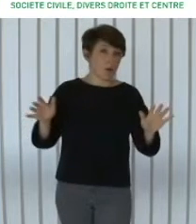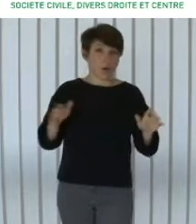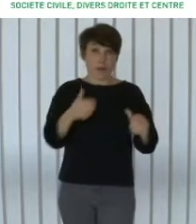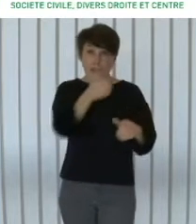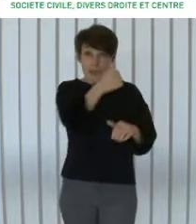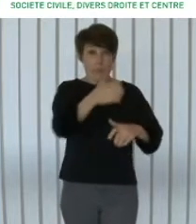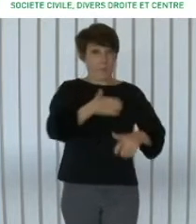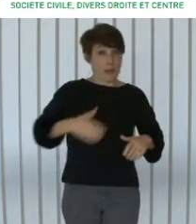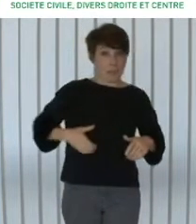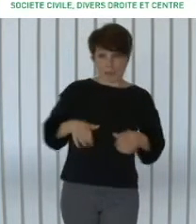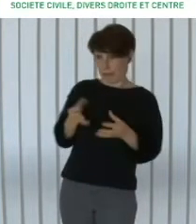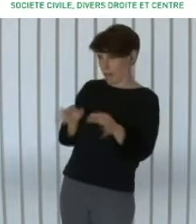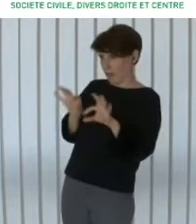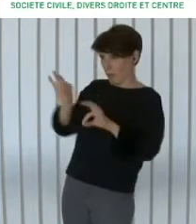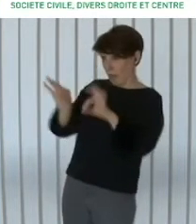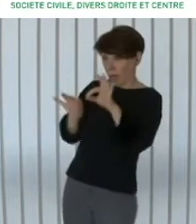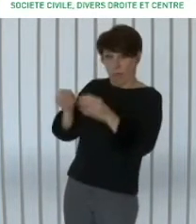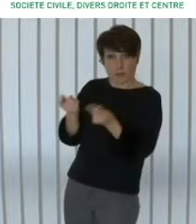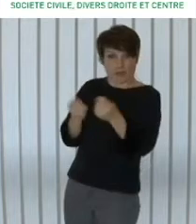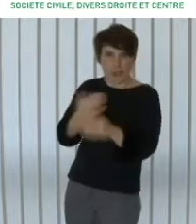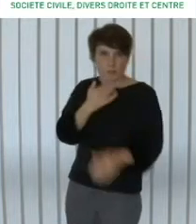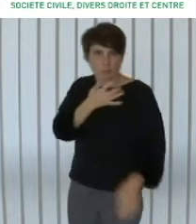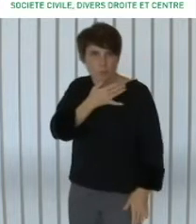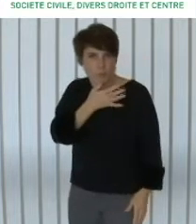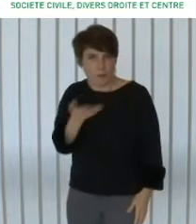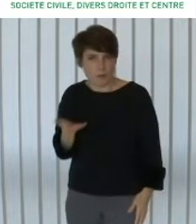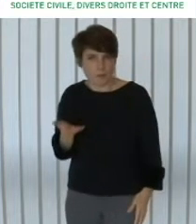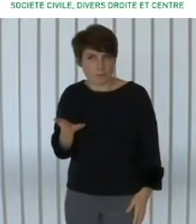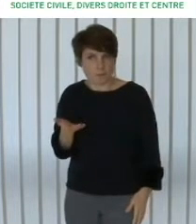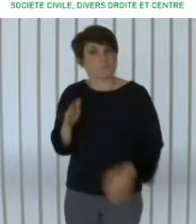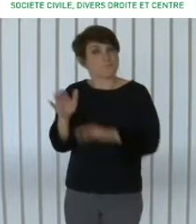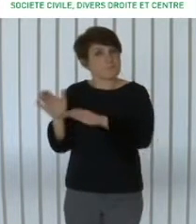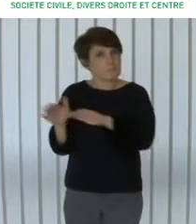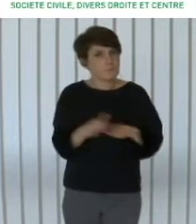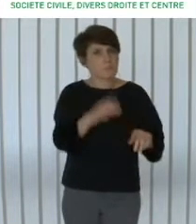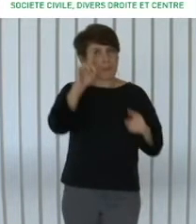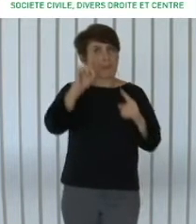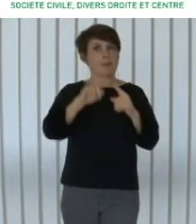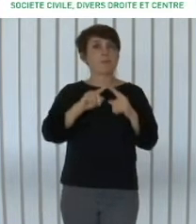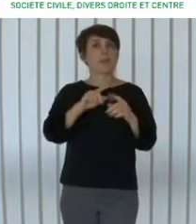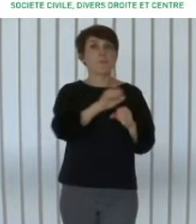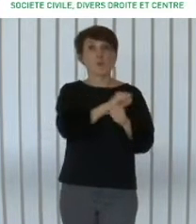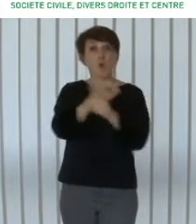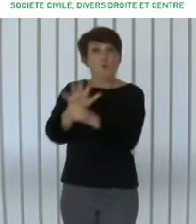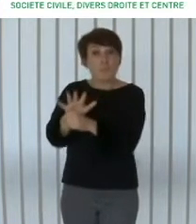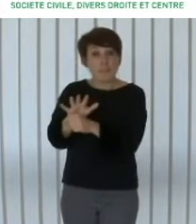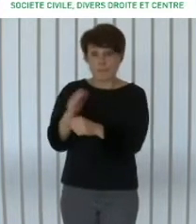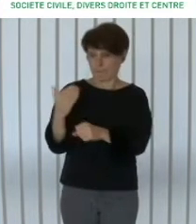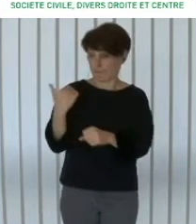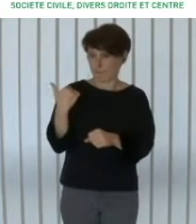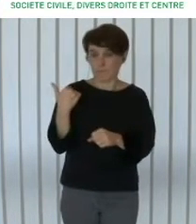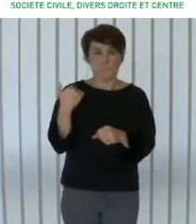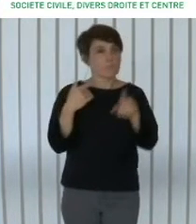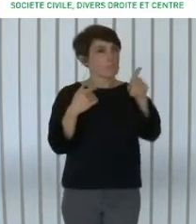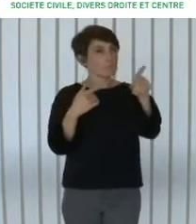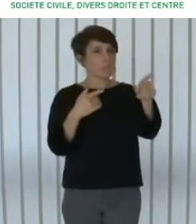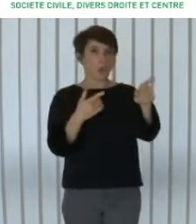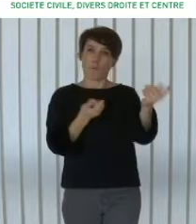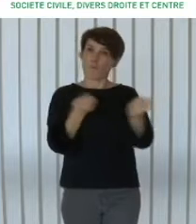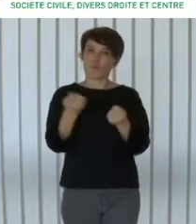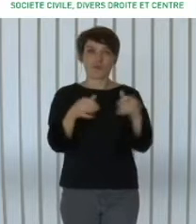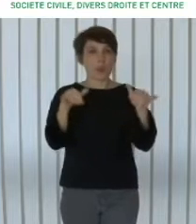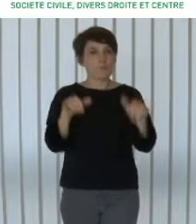pas toujours répondre. Sur la gestion du Covid, vous n'avez pas non plus été brillant.